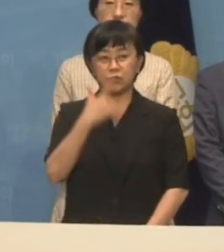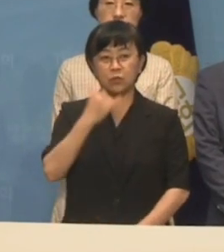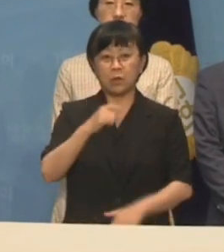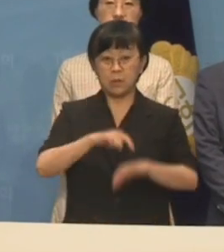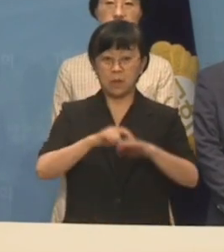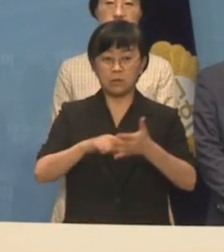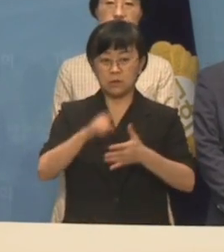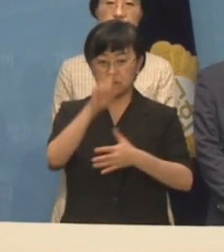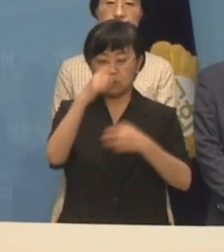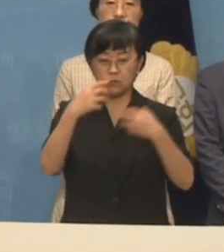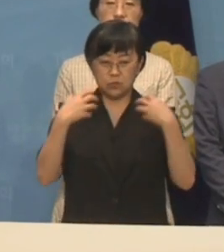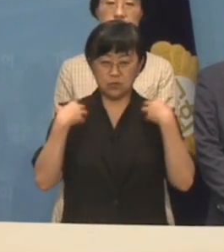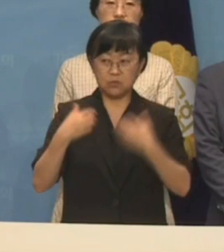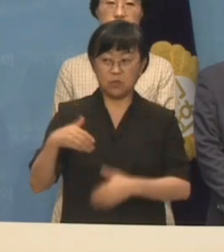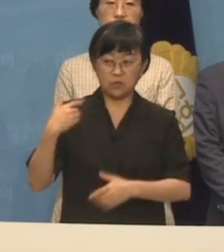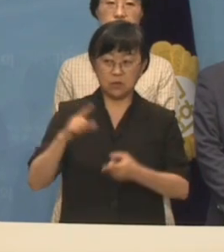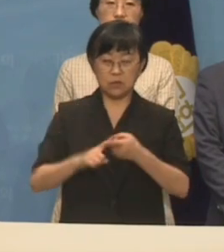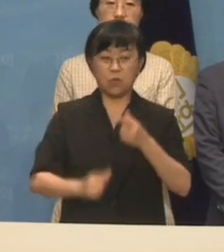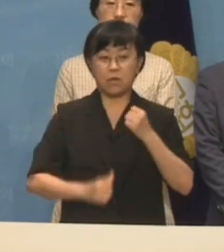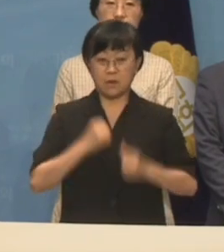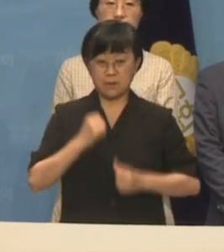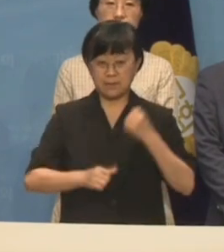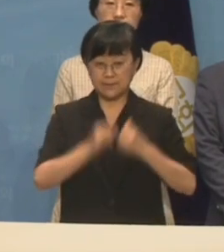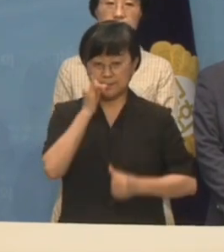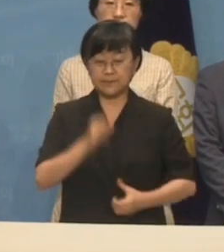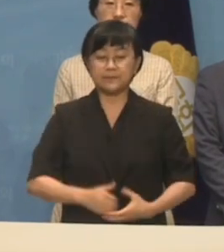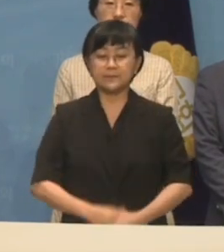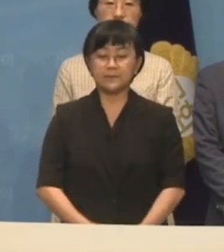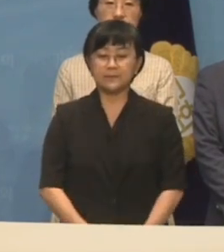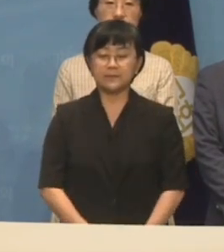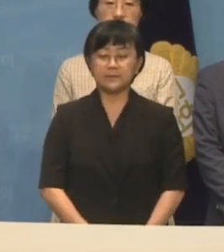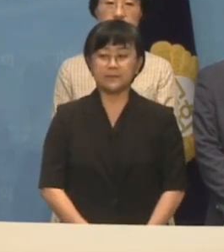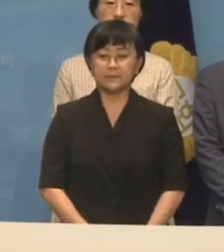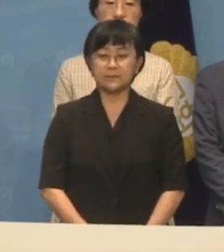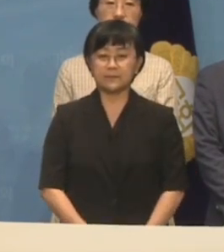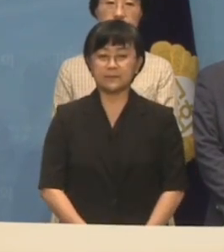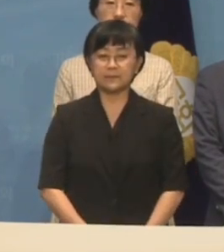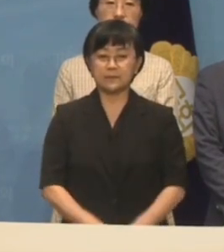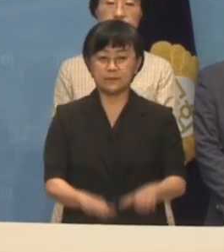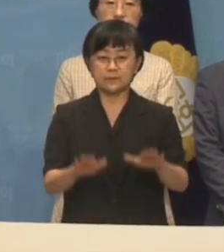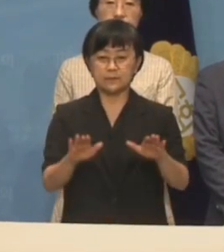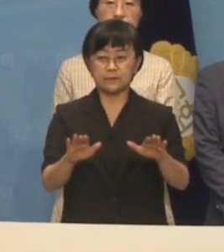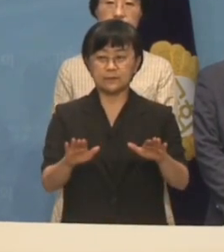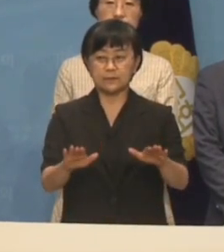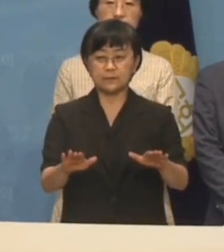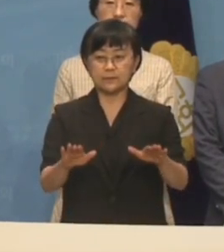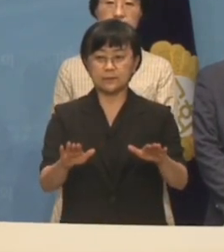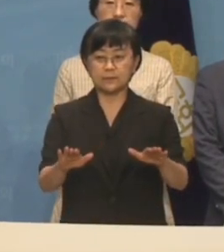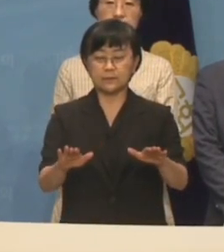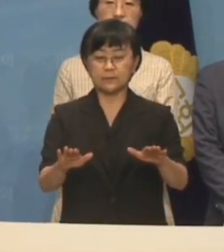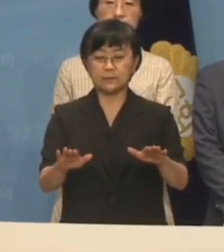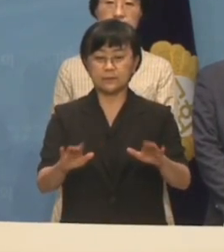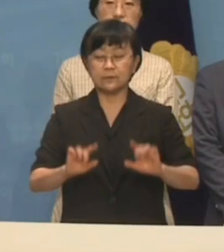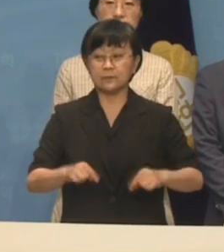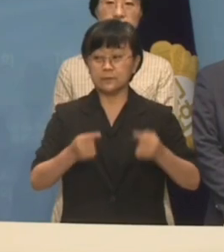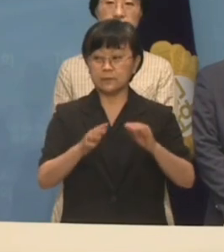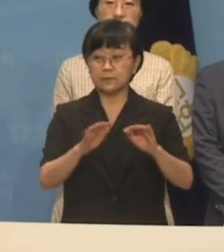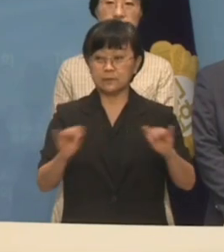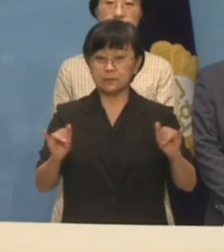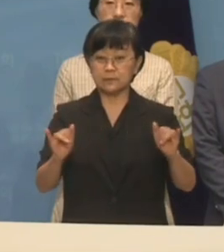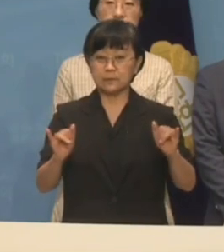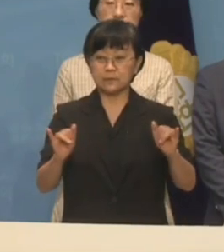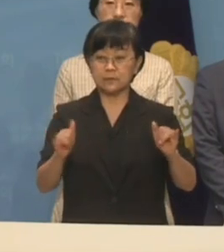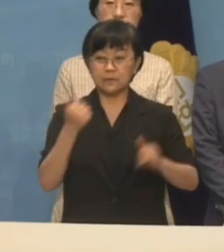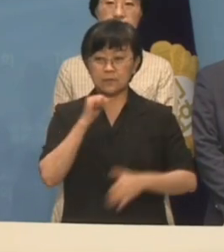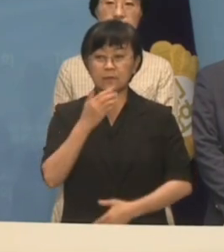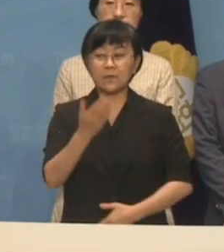있는 건가 하는 안타까움과 분노마저 치밀어 오릅니다. 오늘 이 자리에 오신 분들 일단은